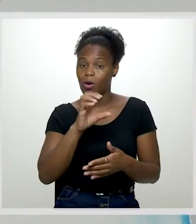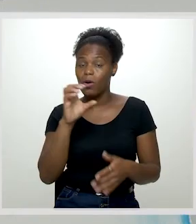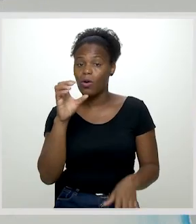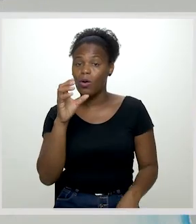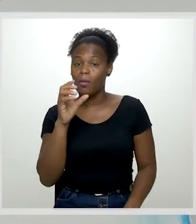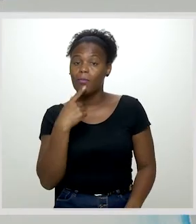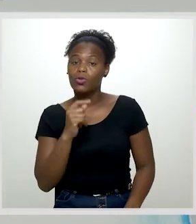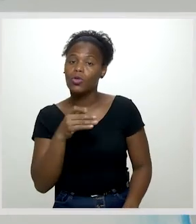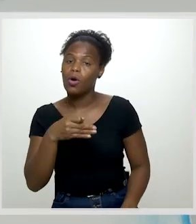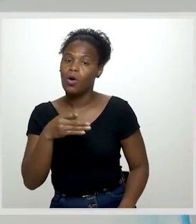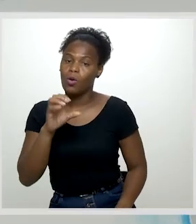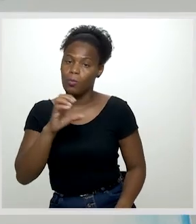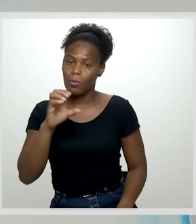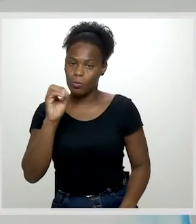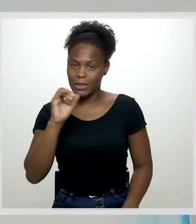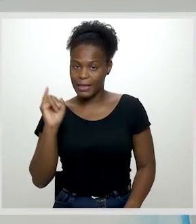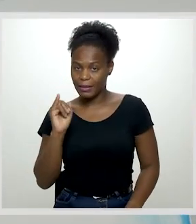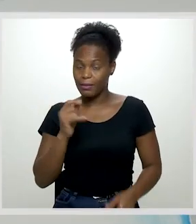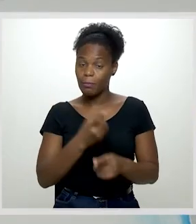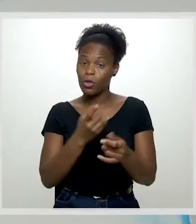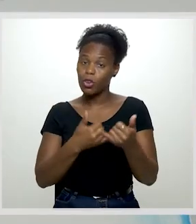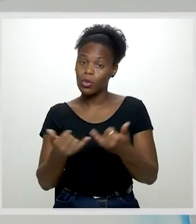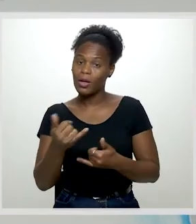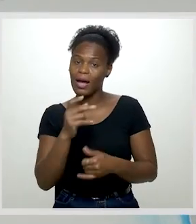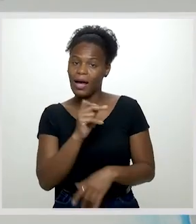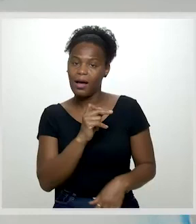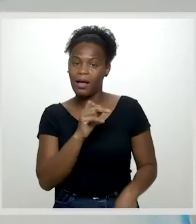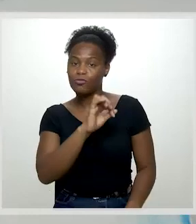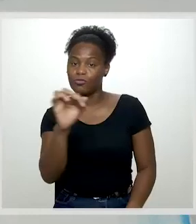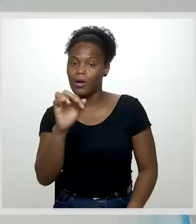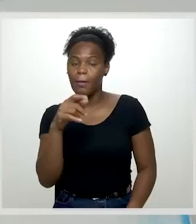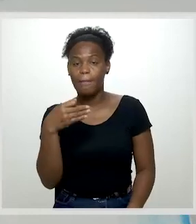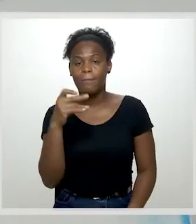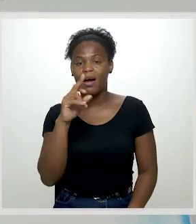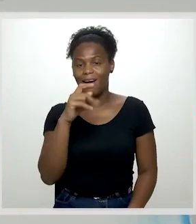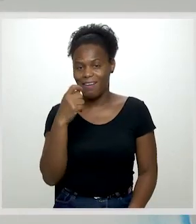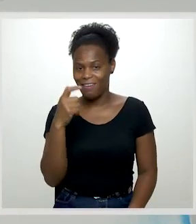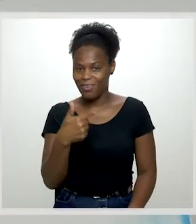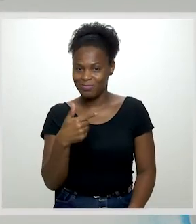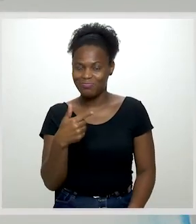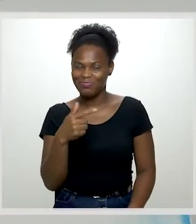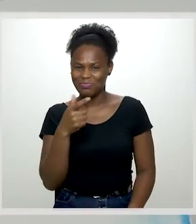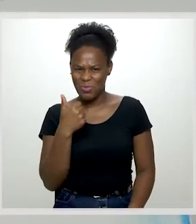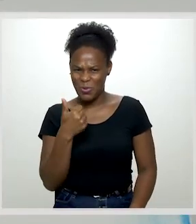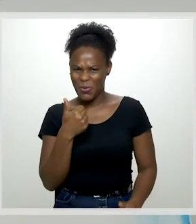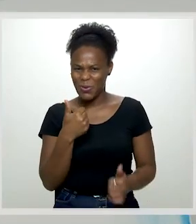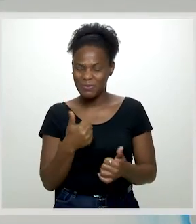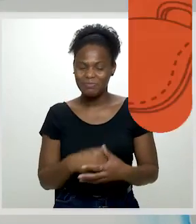Pronom complément d'objet indirect, puisqu'il remplace à tes parents. C'est bon? Très